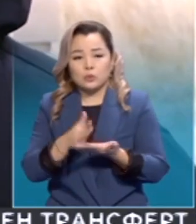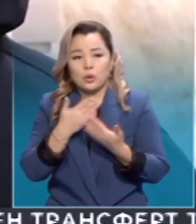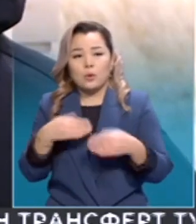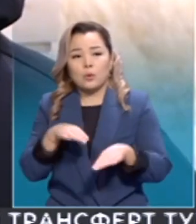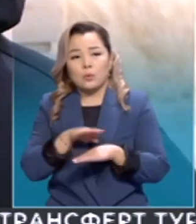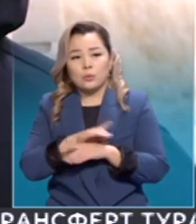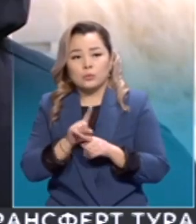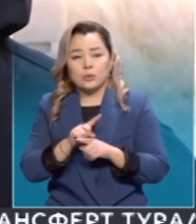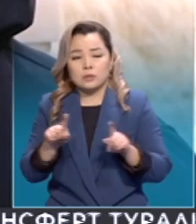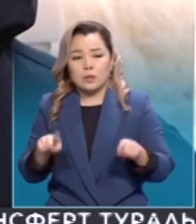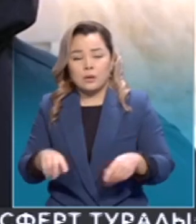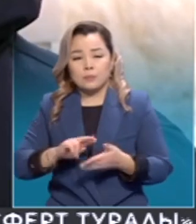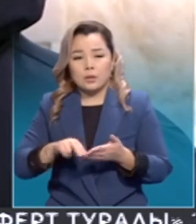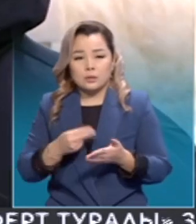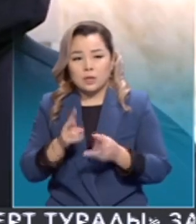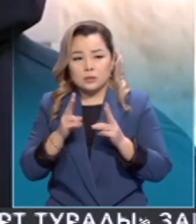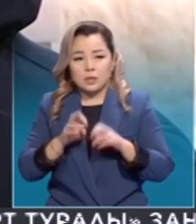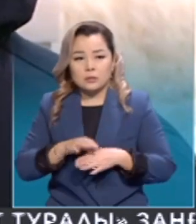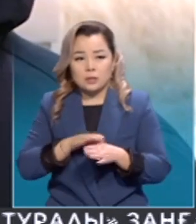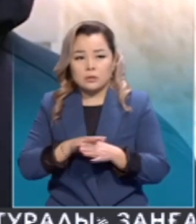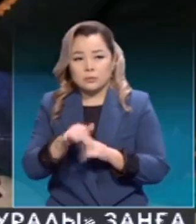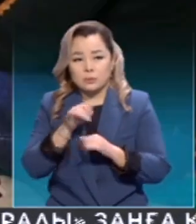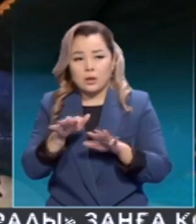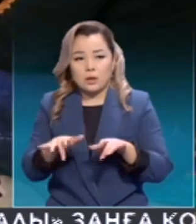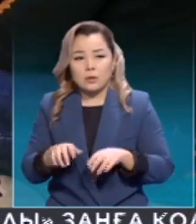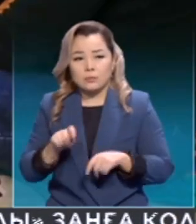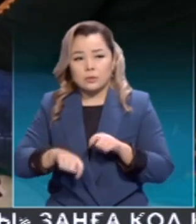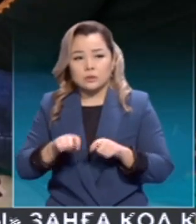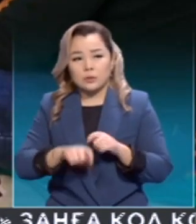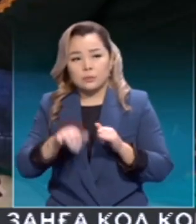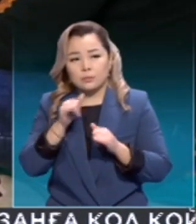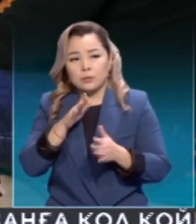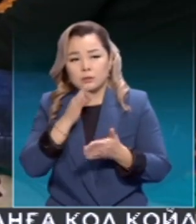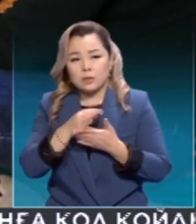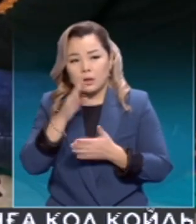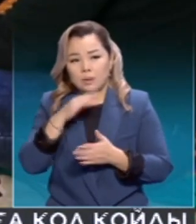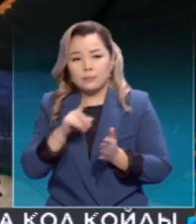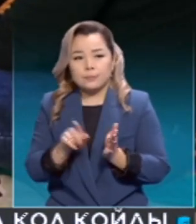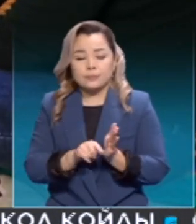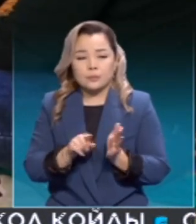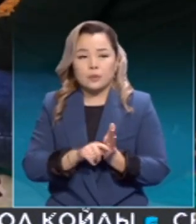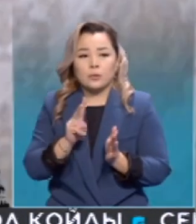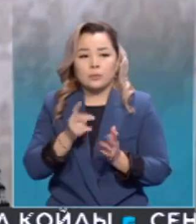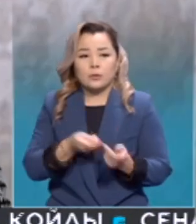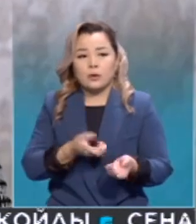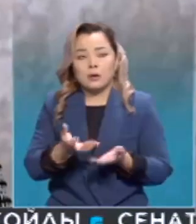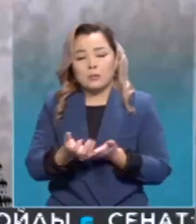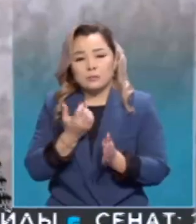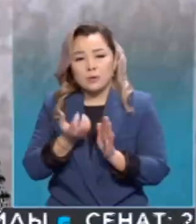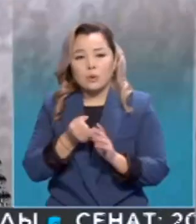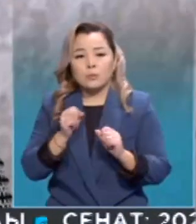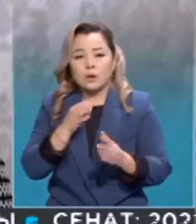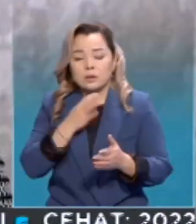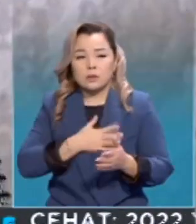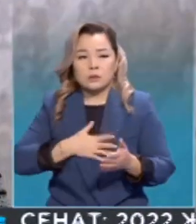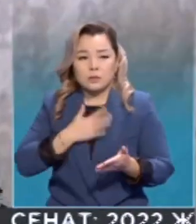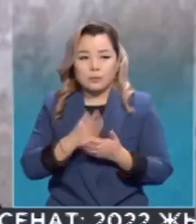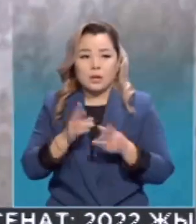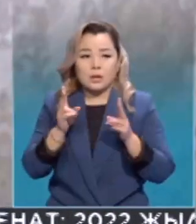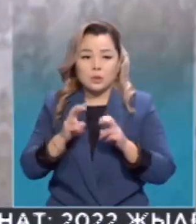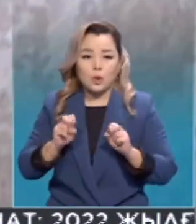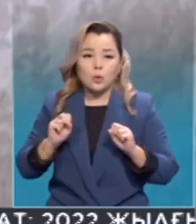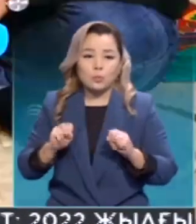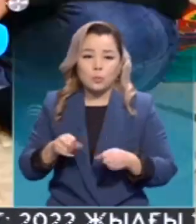справка болмағасын ештеме тексере алмай тұрмын. Компьютерден қарай алмай тұрмын. Айгүл әкемнің зейнетақысын біреу алып келді ме деп те күдіктенеді. Алайда оны